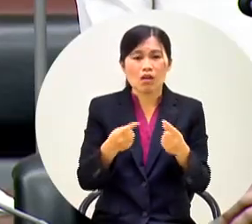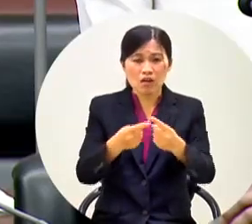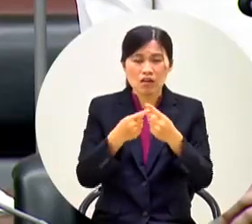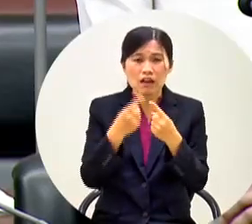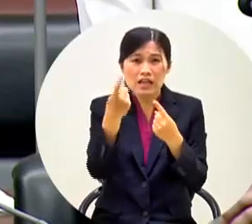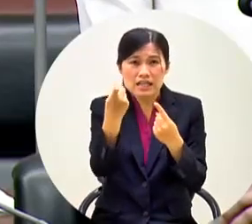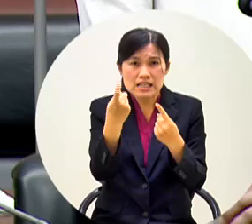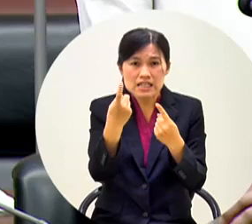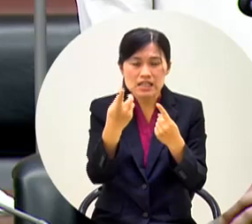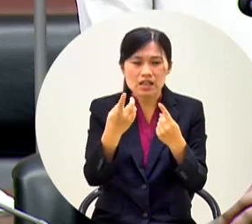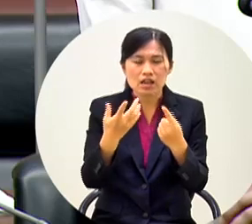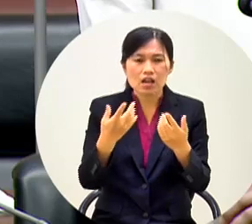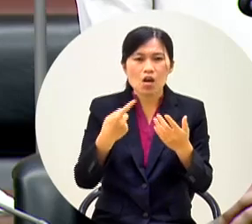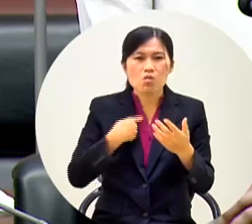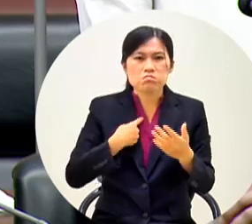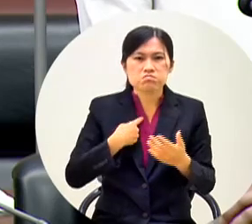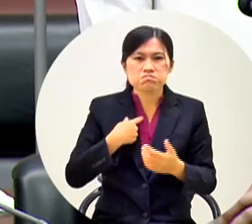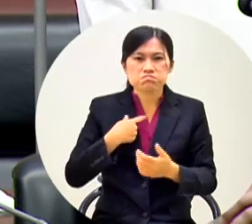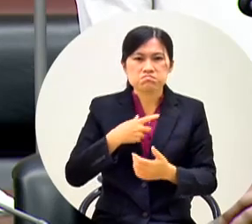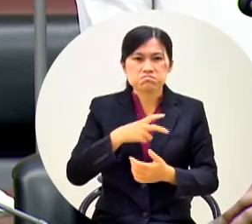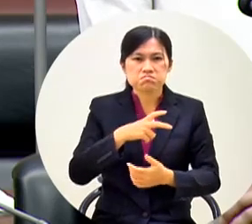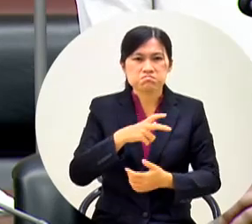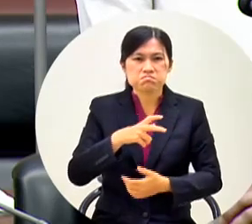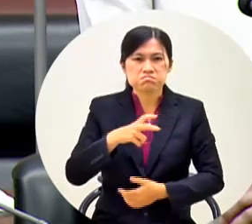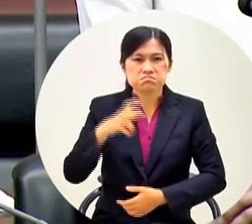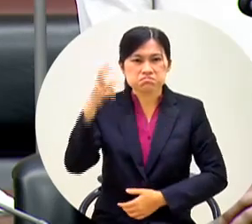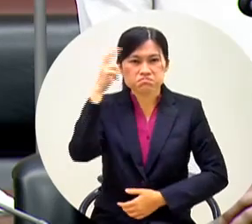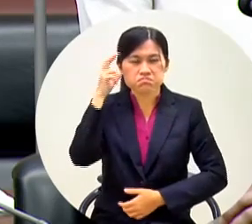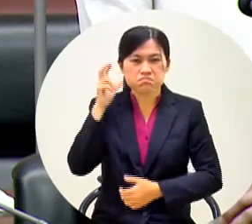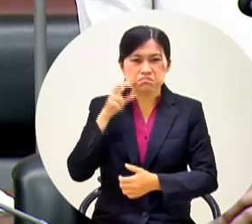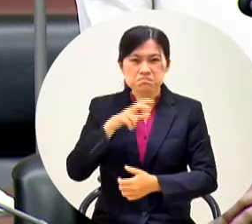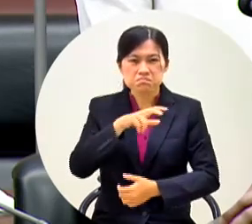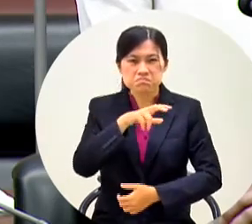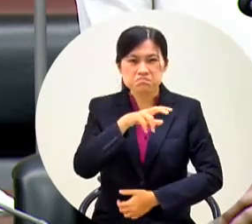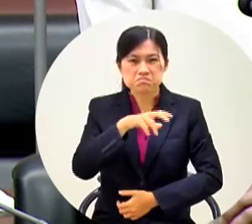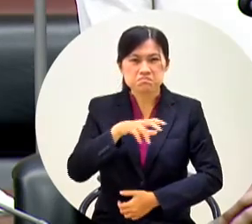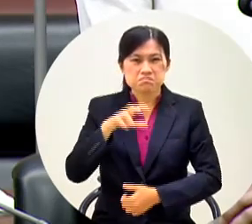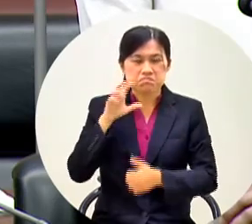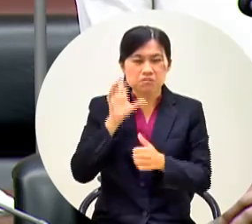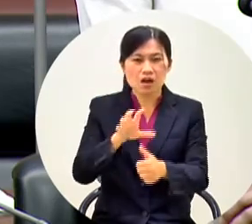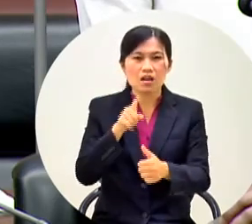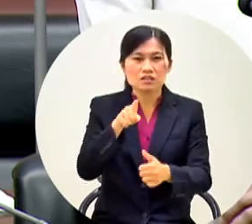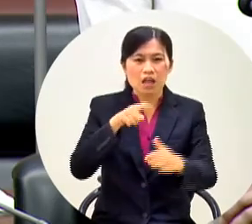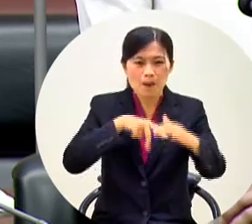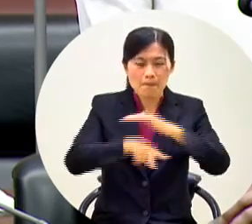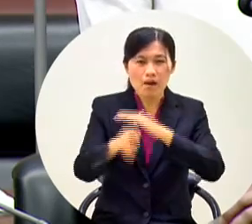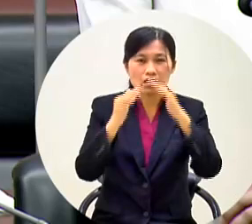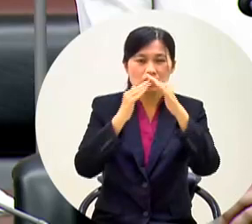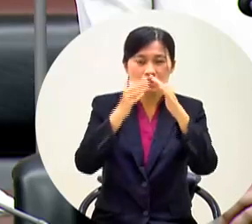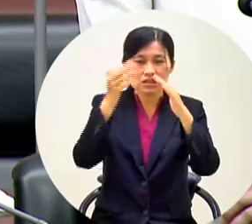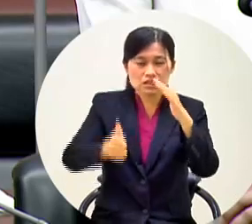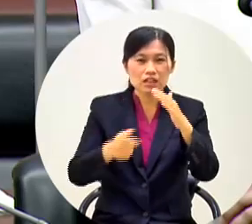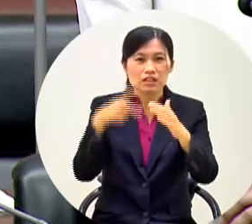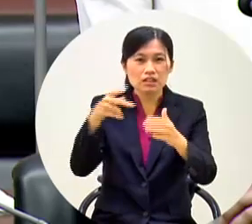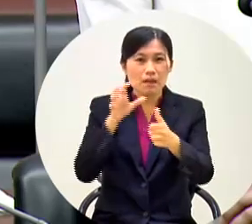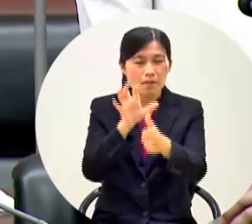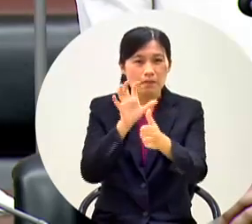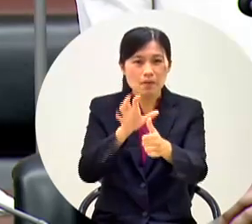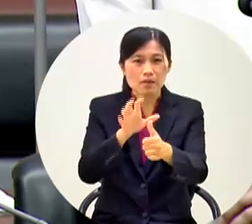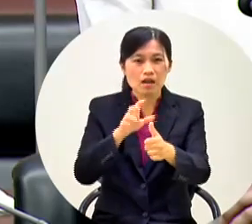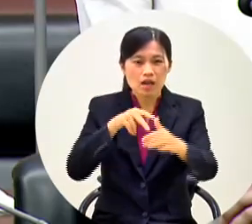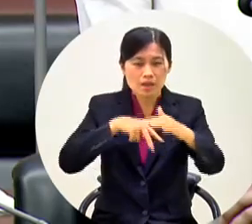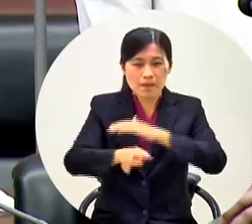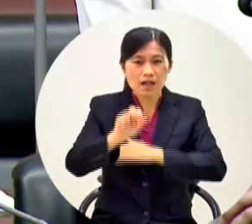责韩国瑜绕跑市长，也谴责绕跑议员，去年刚当